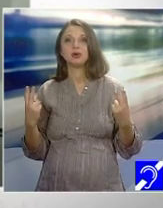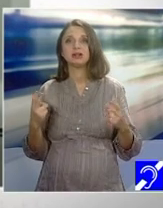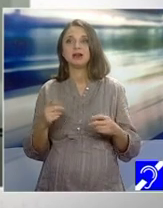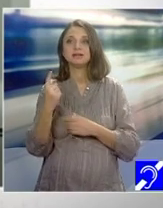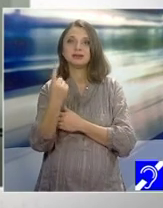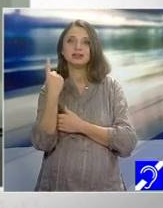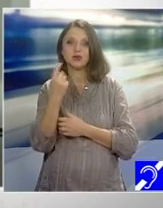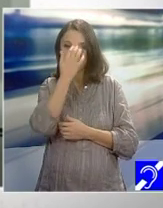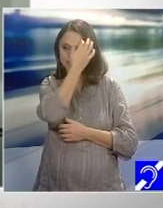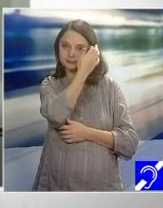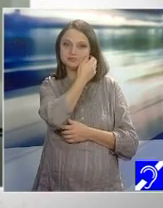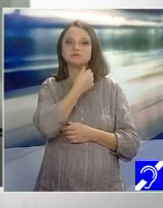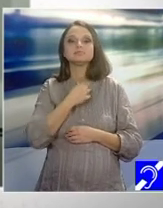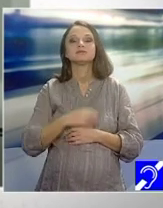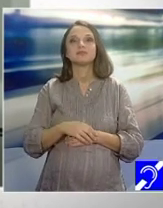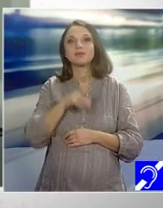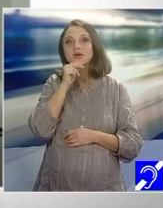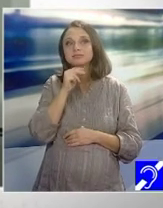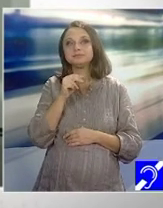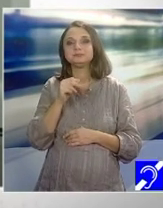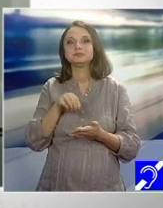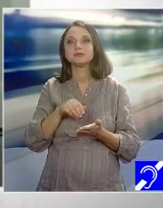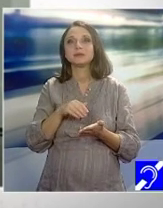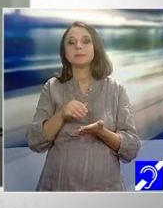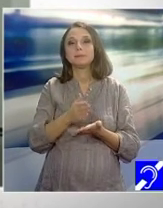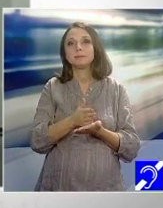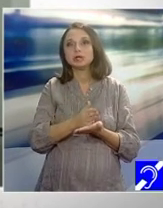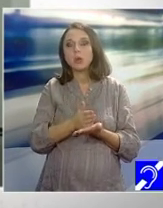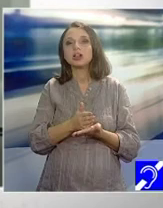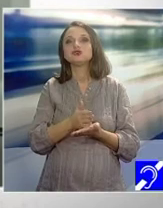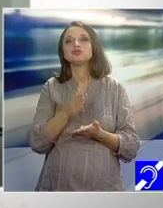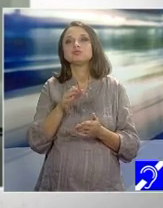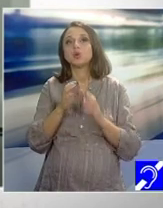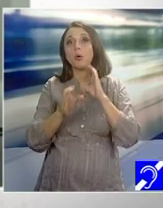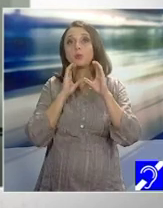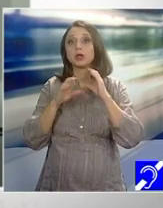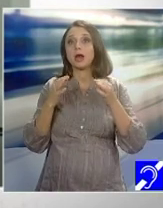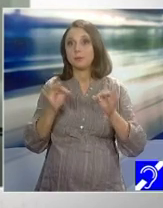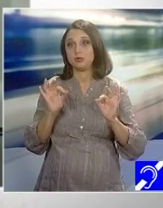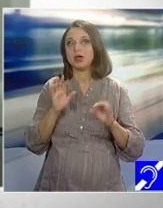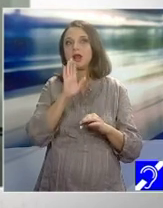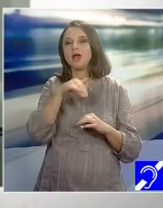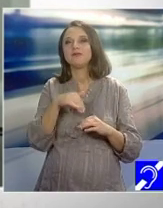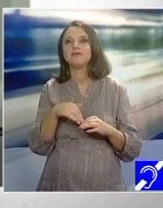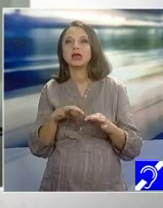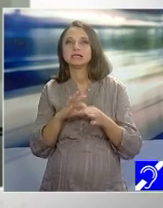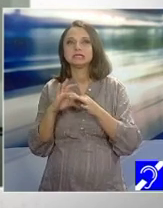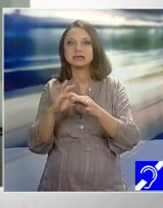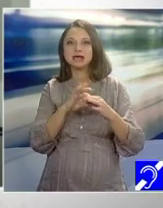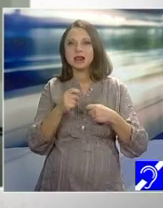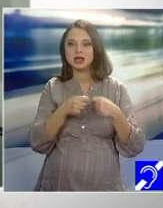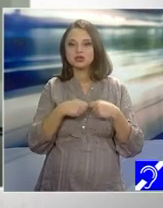oraș. Trecând la mijloacele de comunicare, să spunem așa, moderne, știu că aveți pe rețele de socializare, aveți foarte